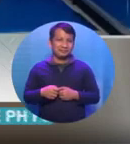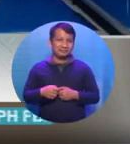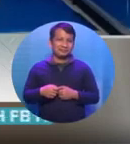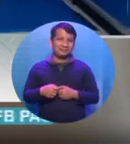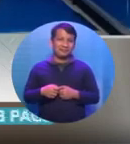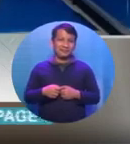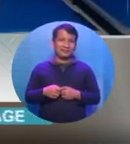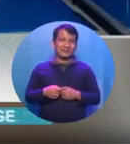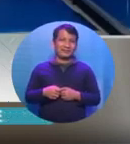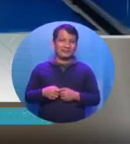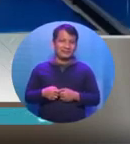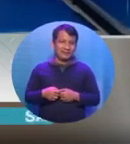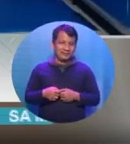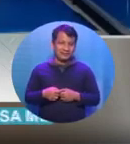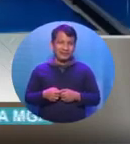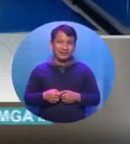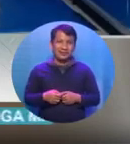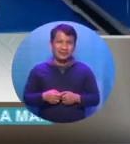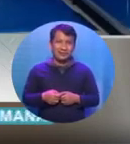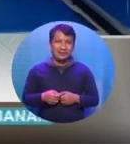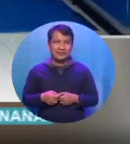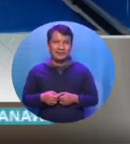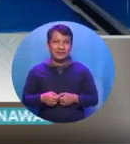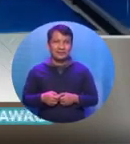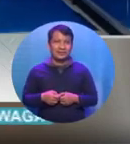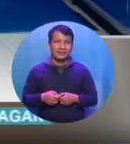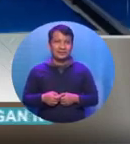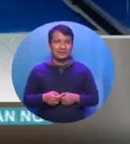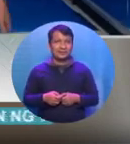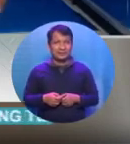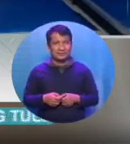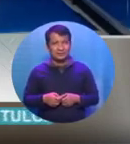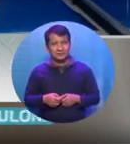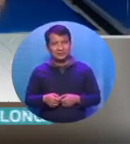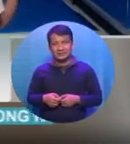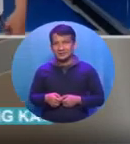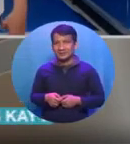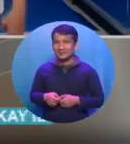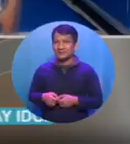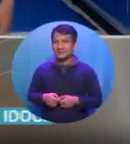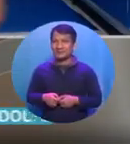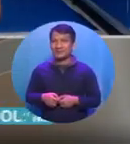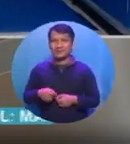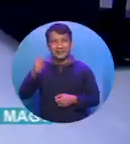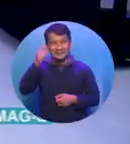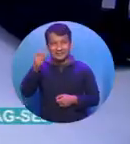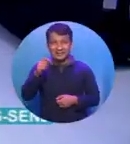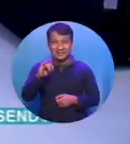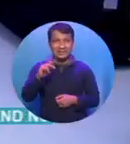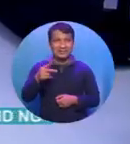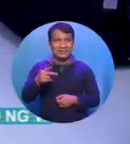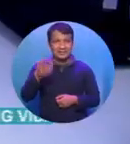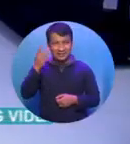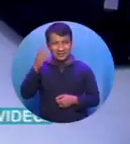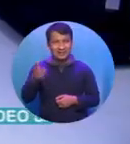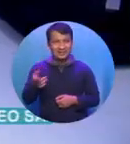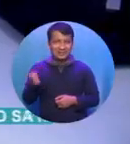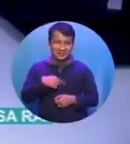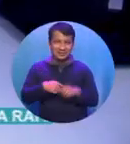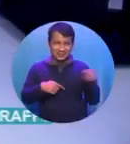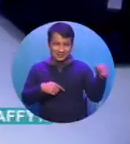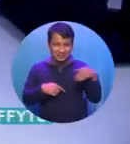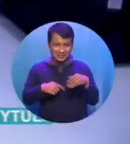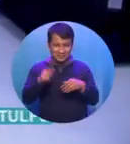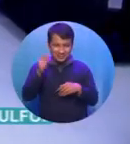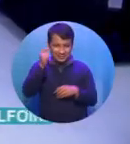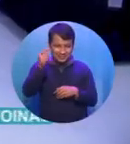man. Okay. Salamat diba? Po, sir. At Darjan, alika dito, Tin. Malilito ako magkano ibibigay kay sir eh. Kasi sobrang galing. Ito si Tintin,